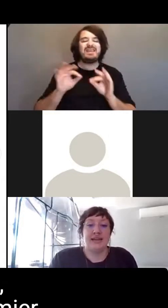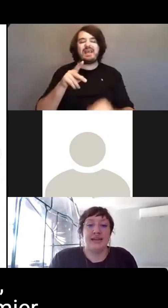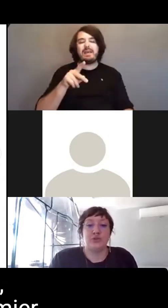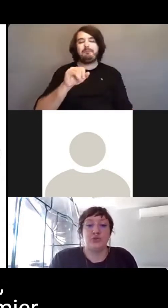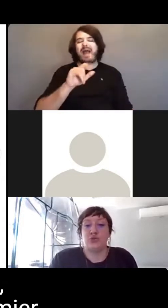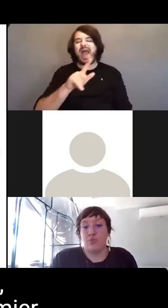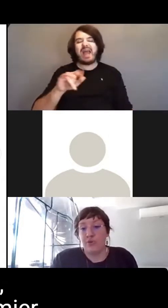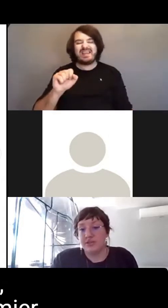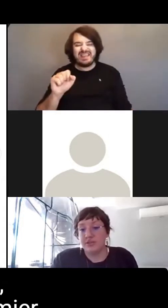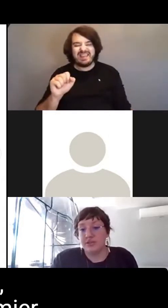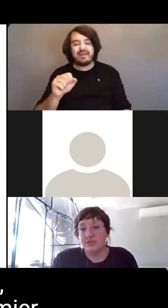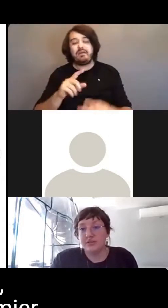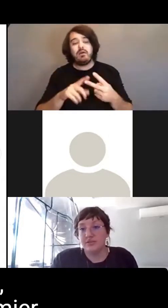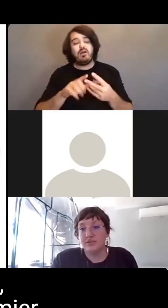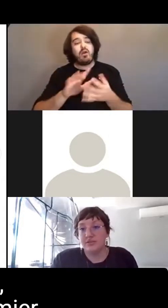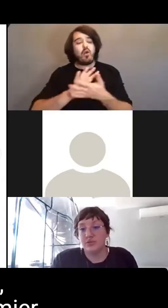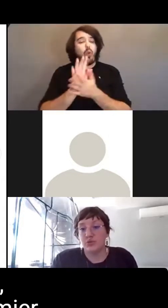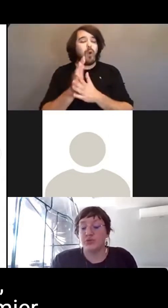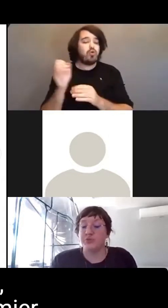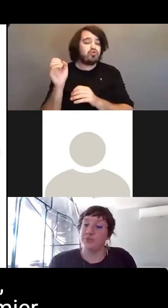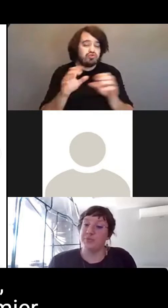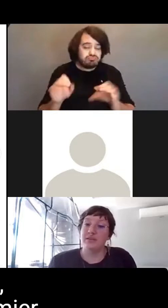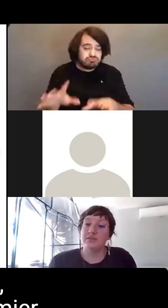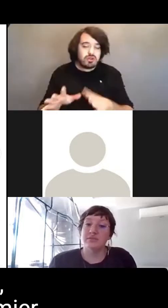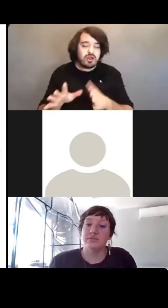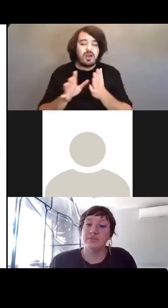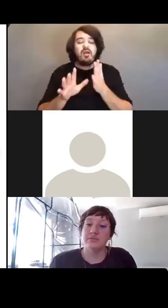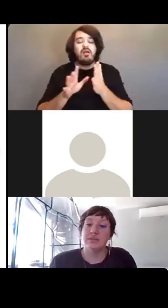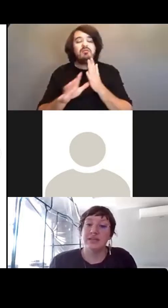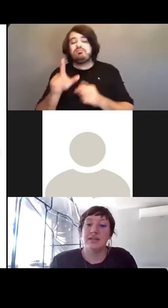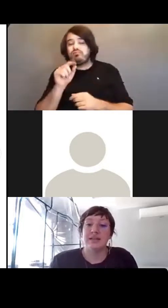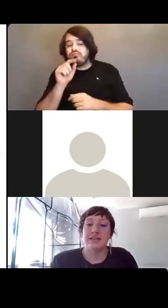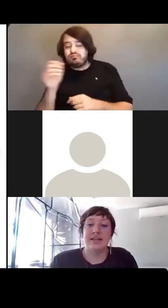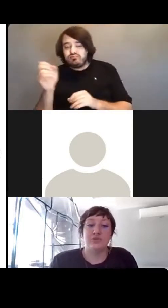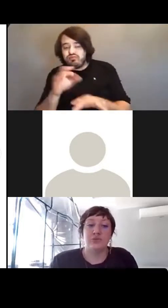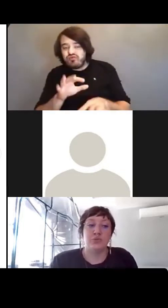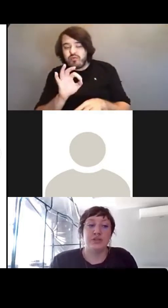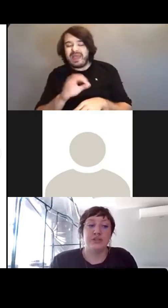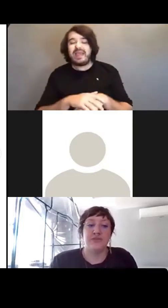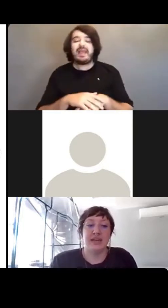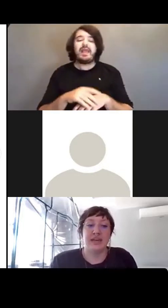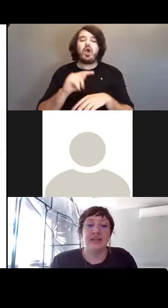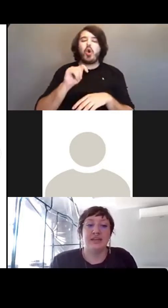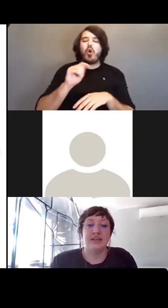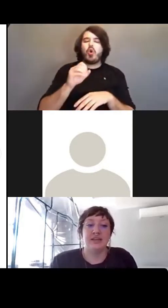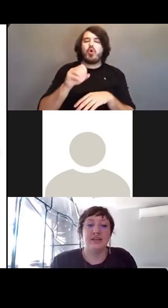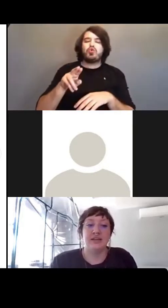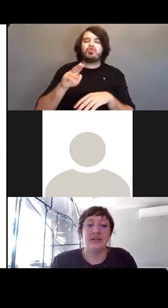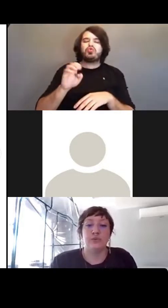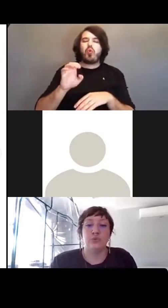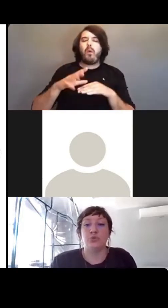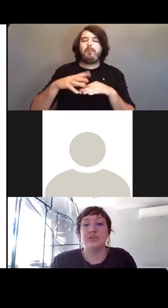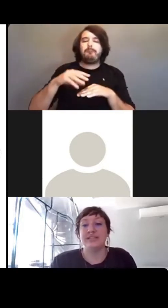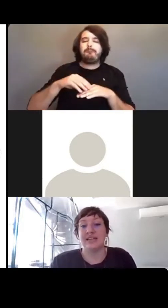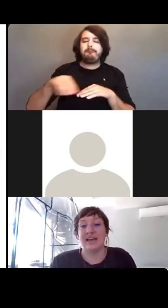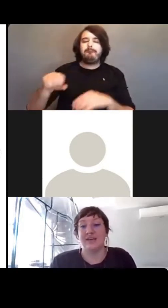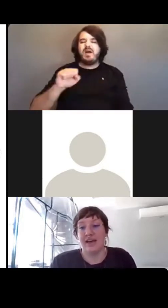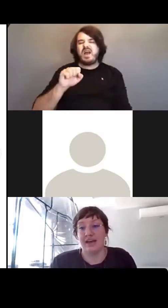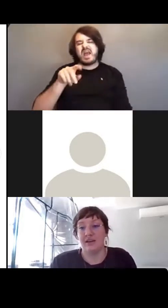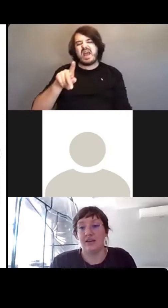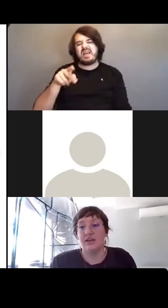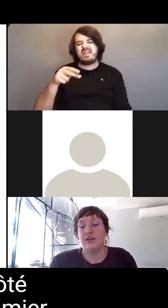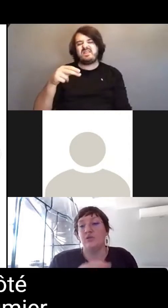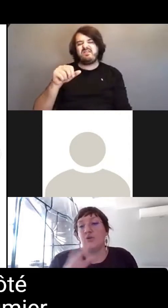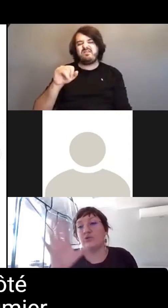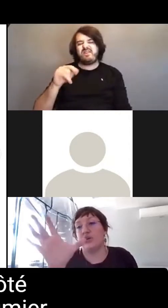pourrait être du compost, du fumier, de la tourbe de sphaigne ou des engrais